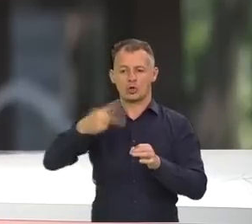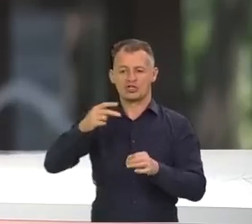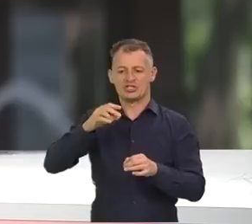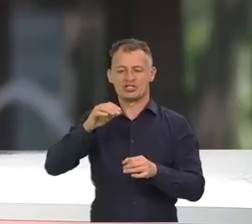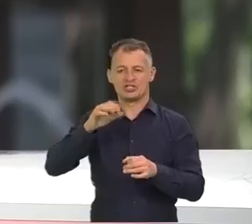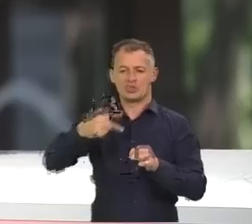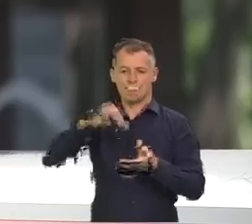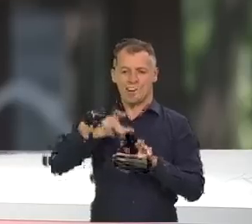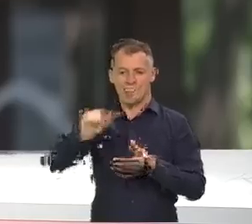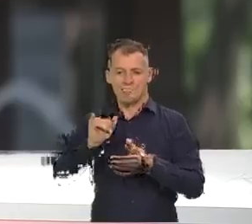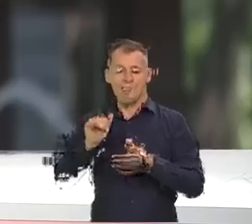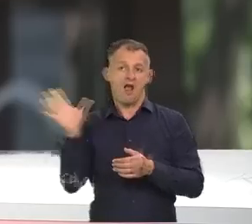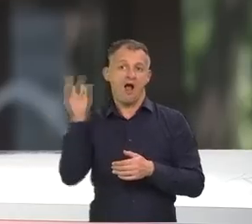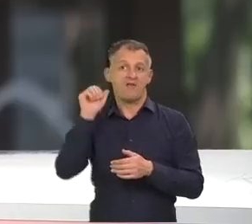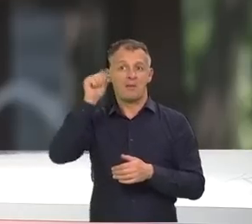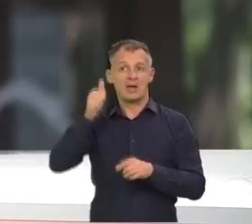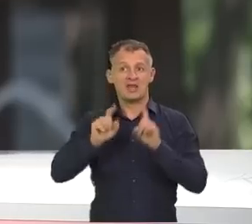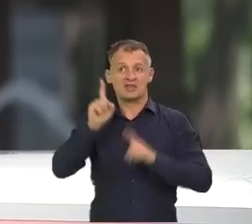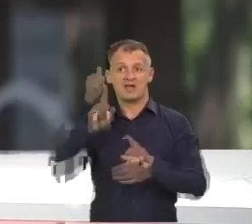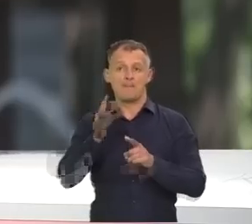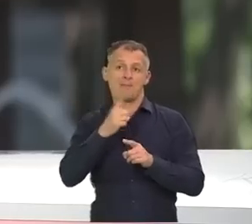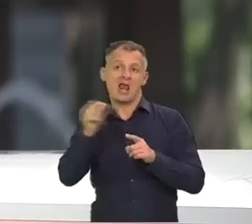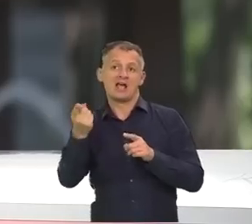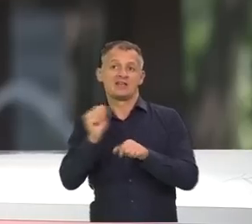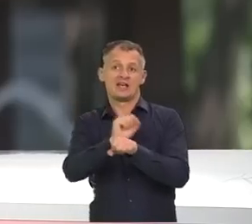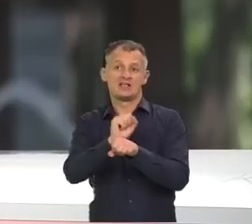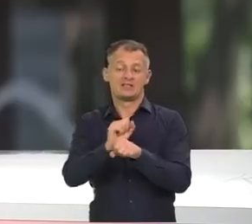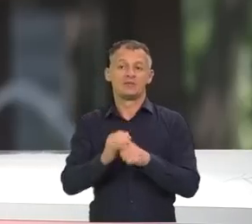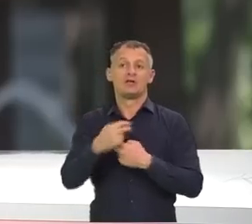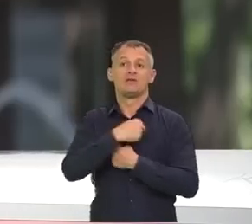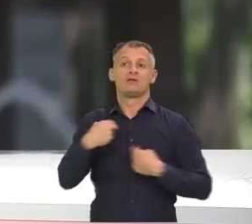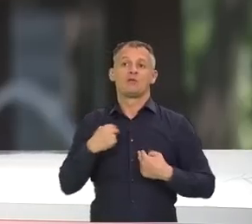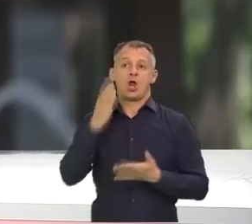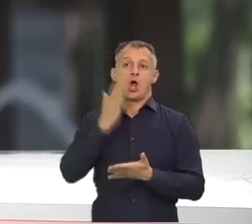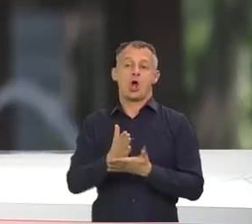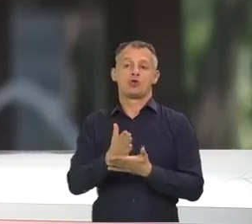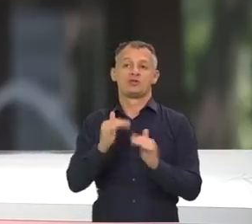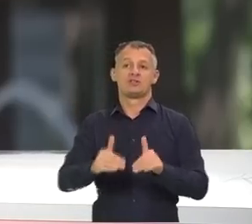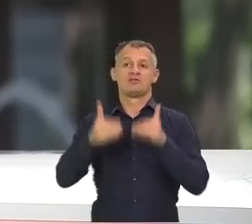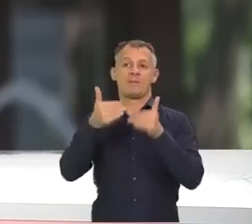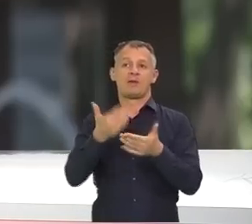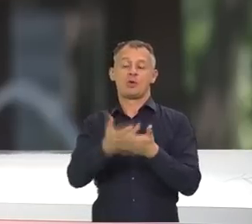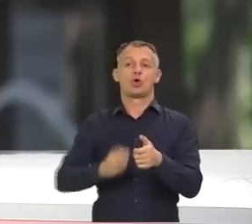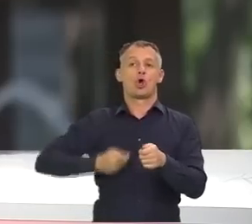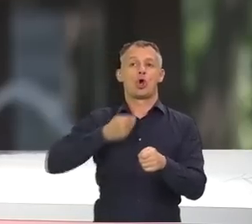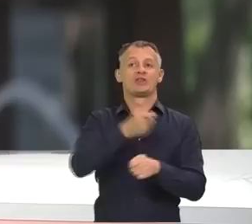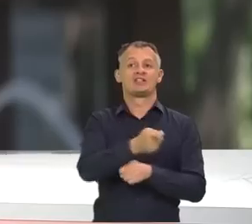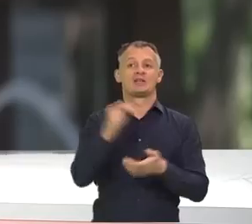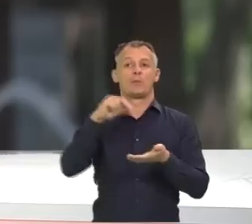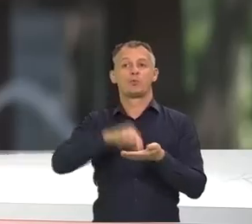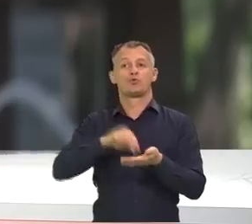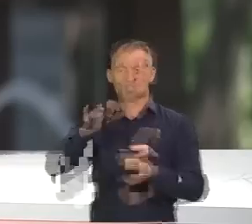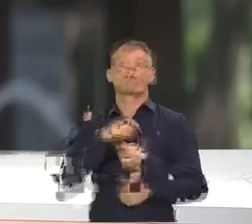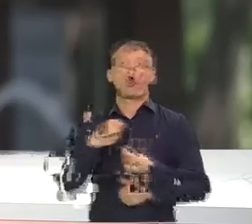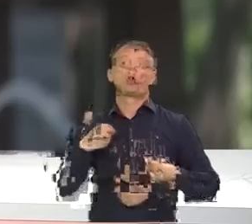1.200.000 de lei, află mâine dacă este sau nu din arest. Completul care judecă dosarul a amânat soluția la contestația de avocat. Acesta a